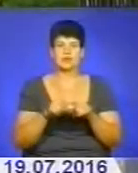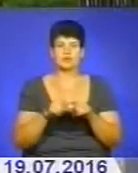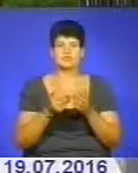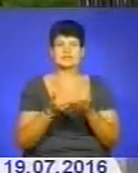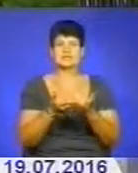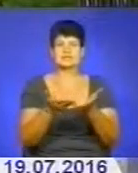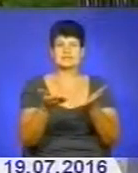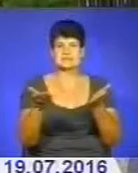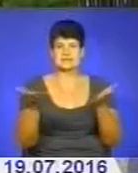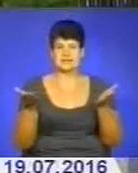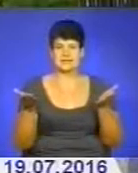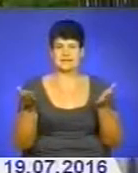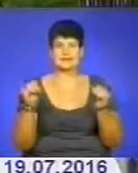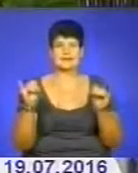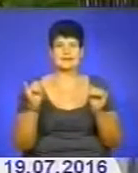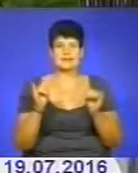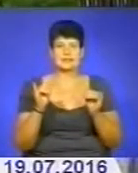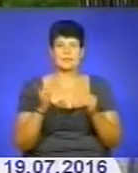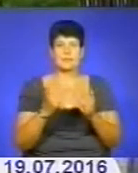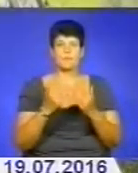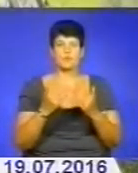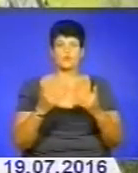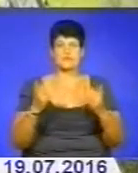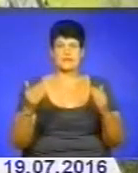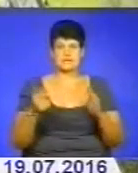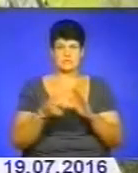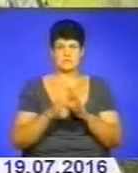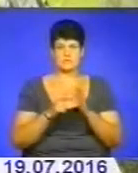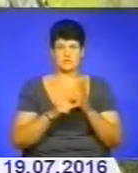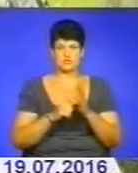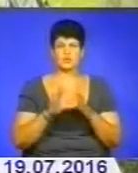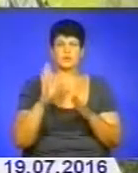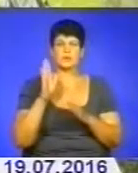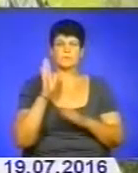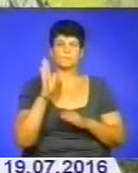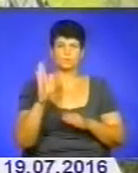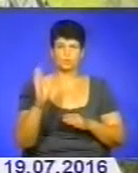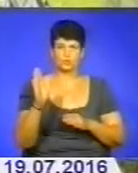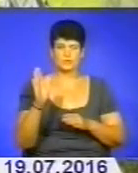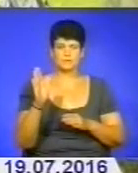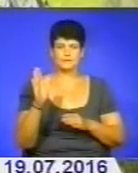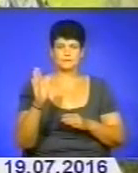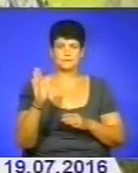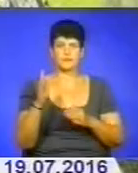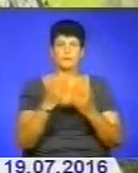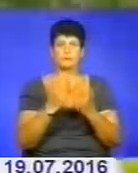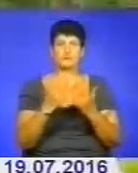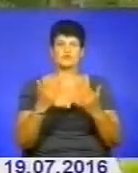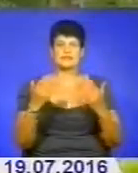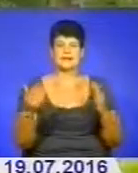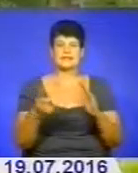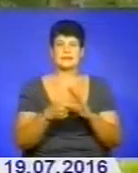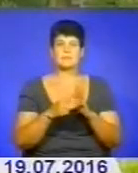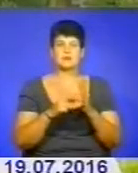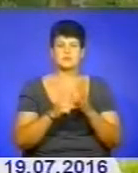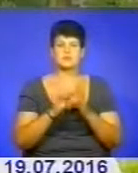територію для машин з наметами, це без обмеження. В інфраструктурі